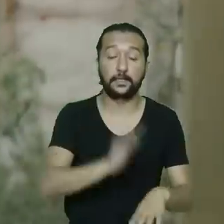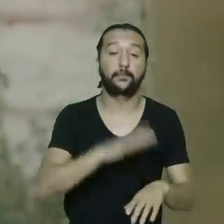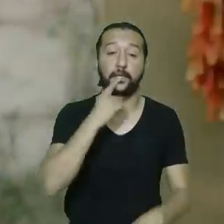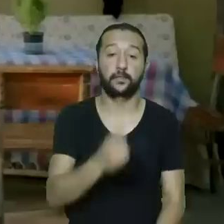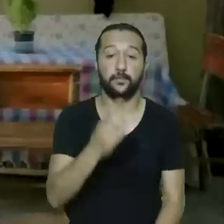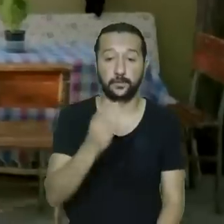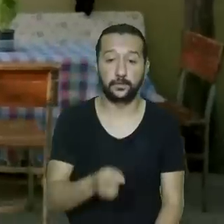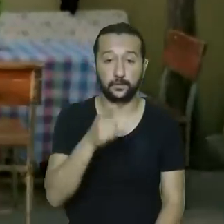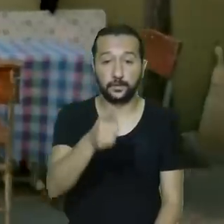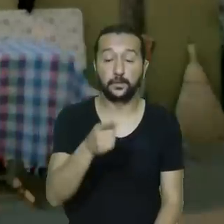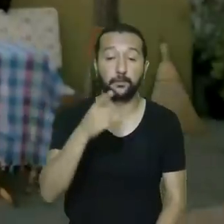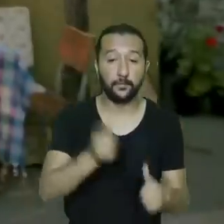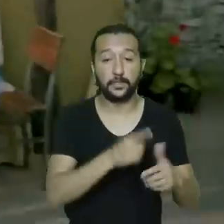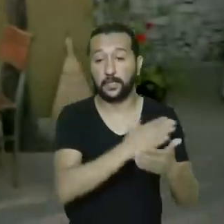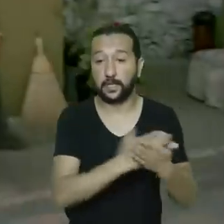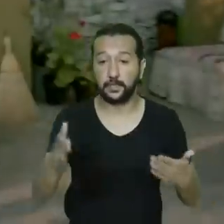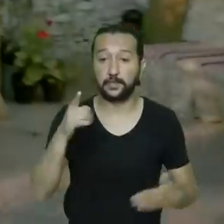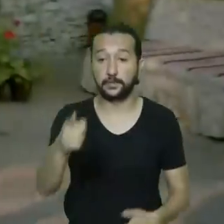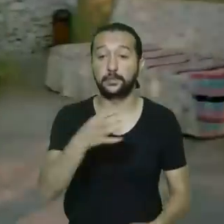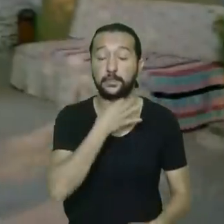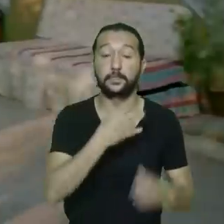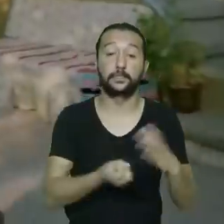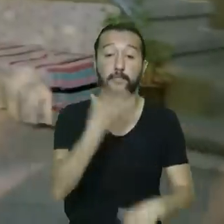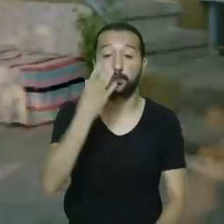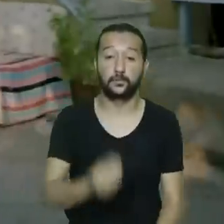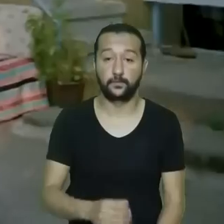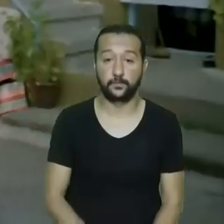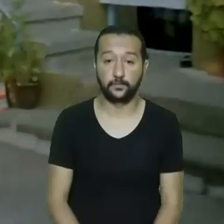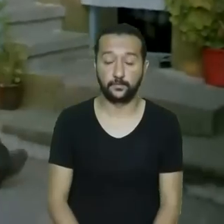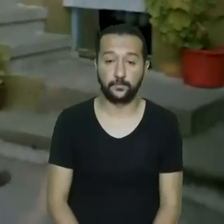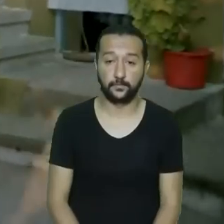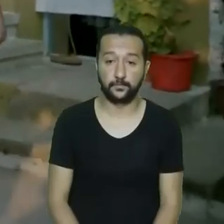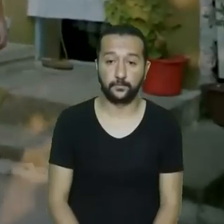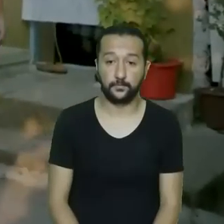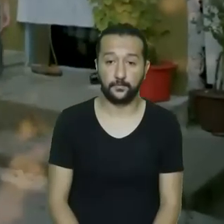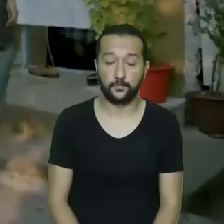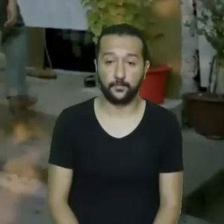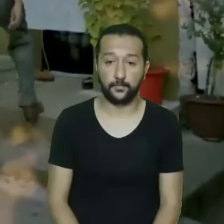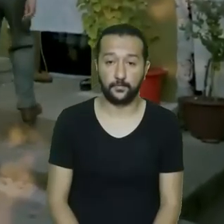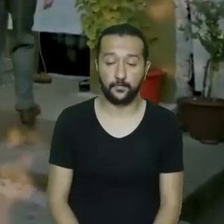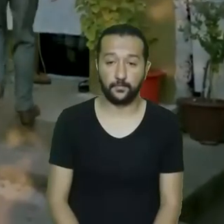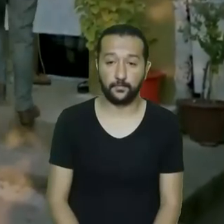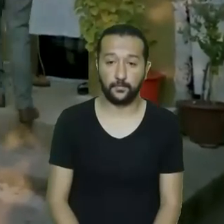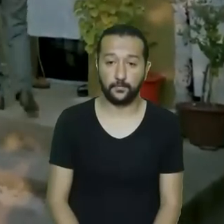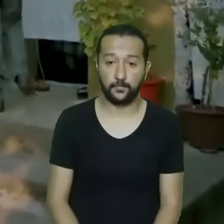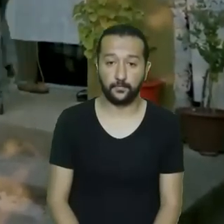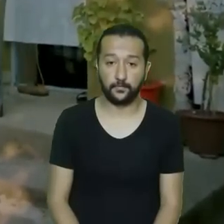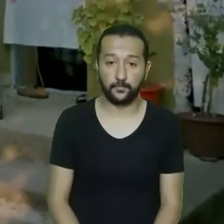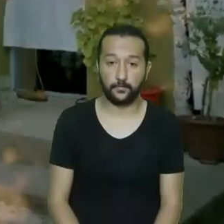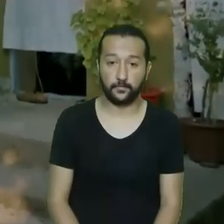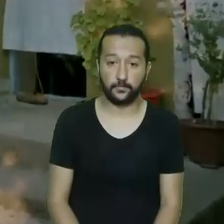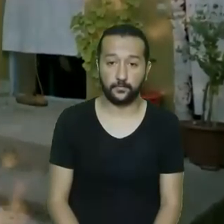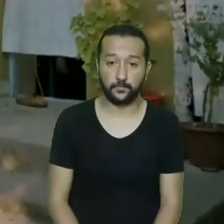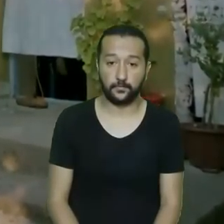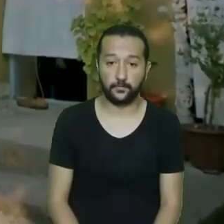ısırılmayacaksın demiş. Baştan ayağa her tarafım ısırık doldu. Bahçeye açılan büyük kapıdan geçip merdivenlerden eve girecekken örtüyle kapalı